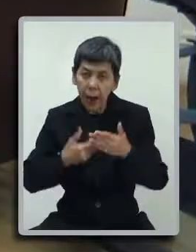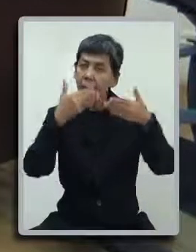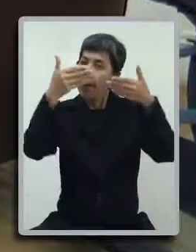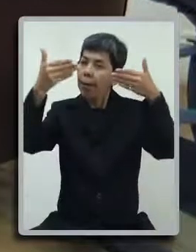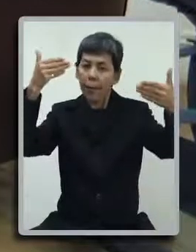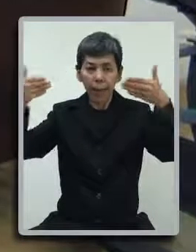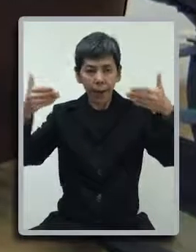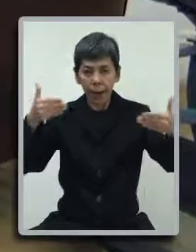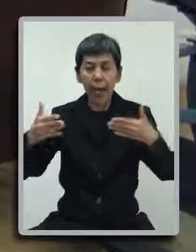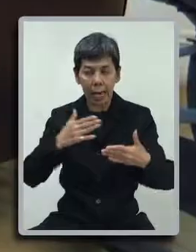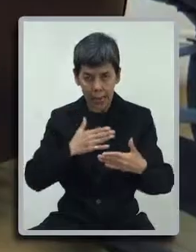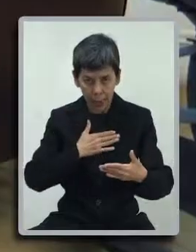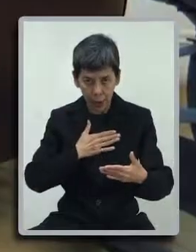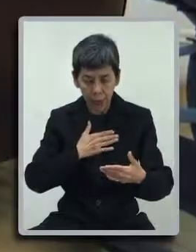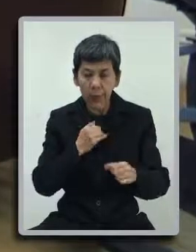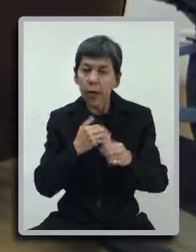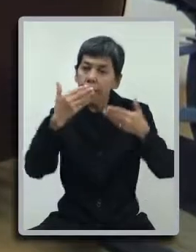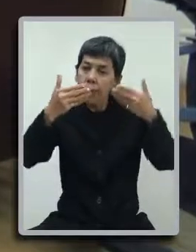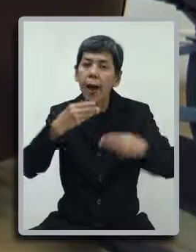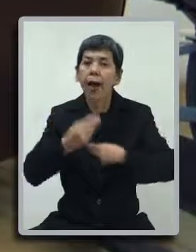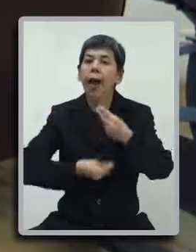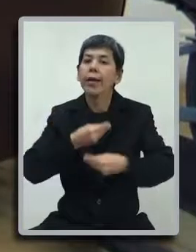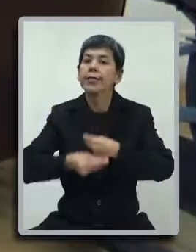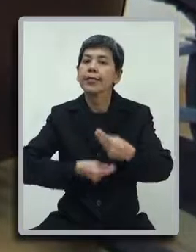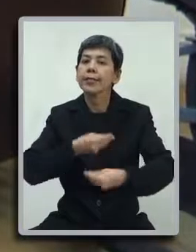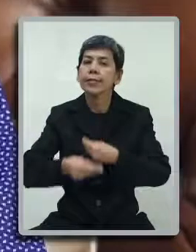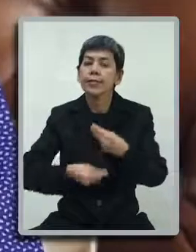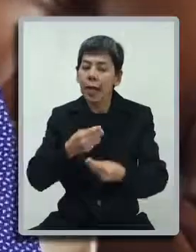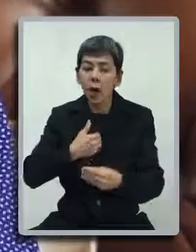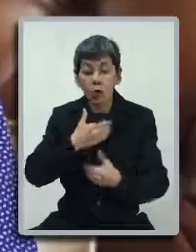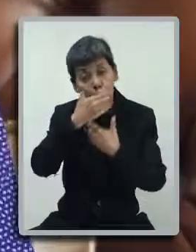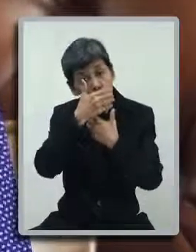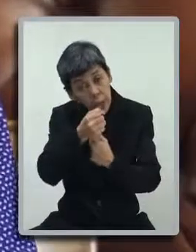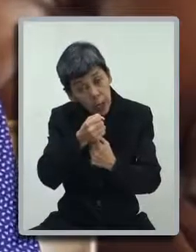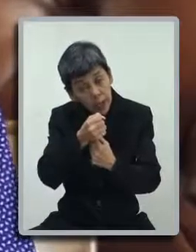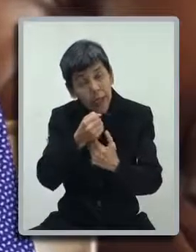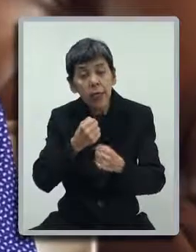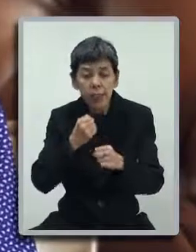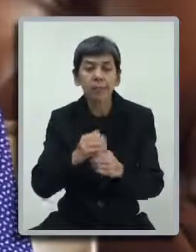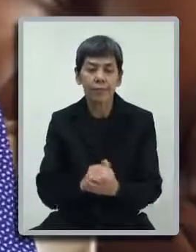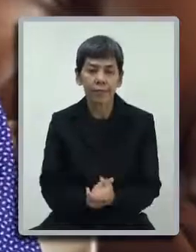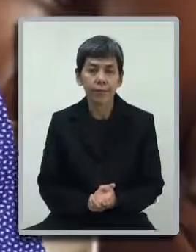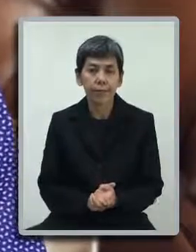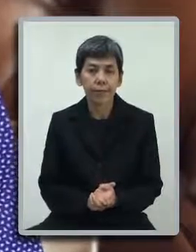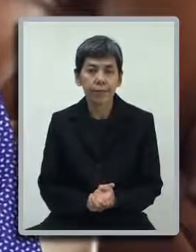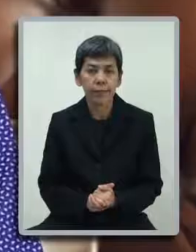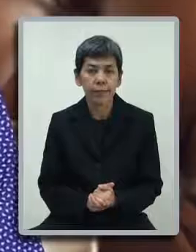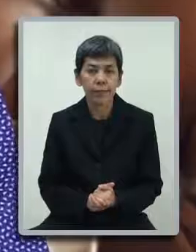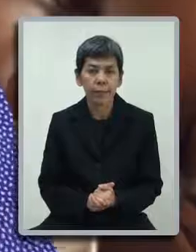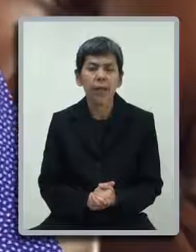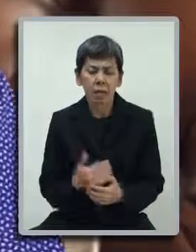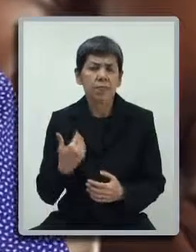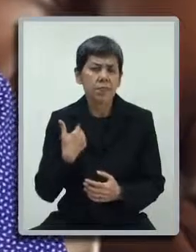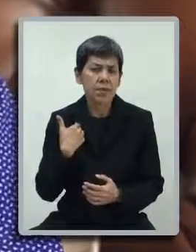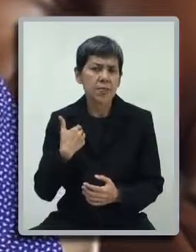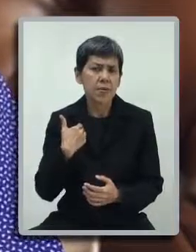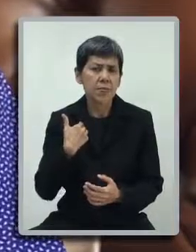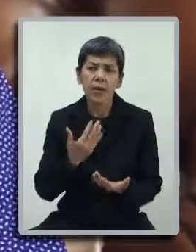น้องมาแล้วก็เมื่อรับมาเสร็จเราก็เอามาจำหน่ายจ่ายแจกให้กับคนที่สนใจในเรื่องของงานศิลปะนะครับ